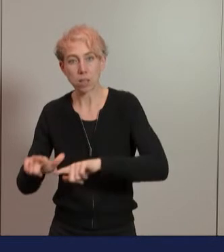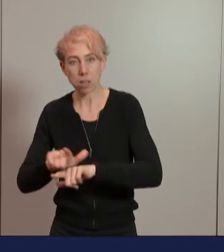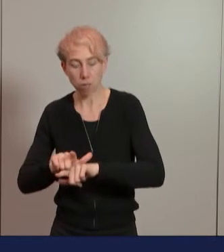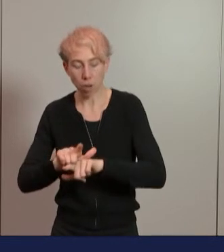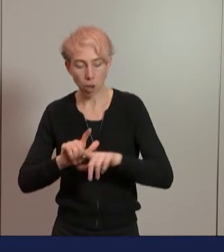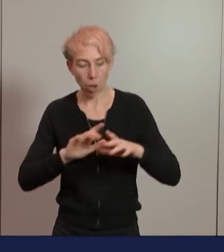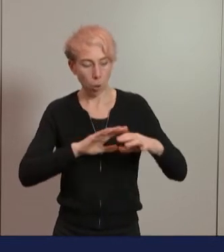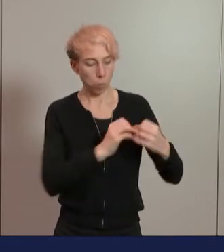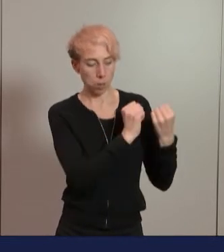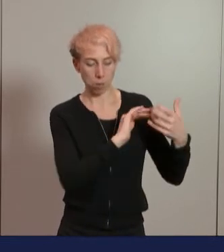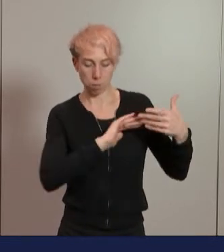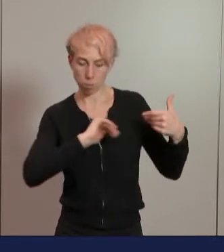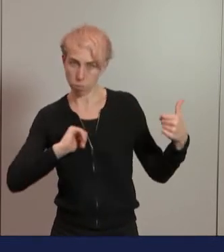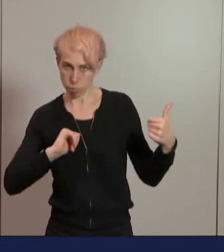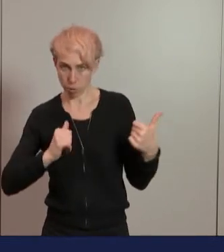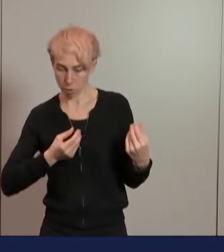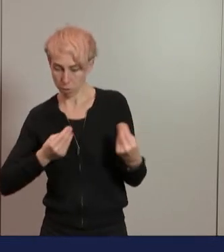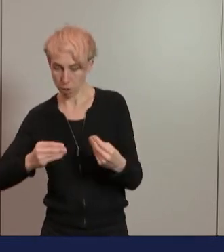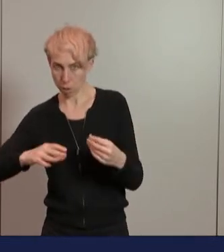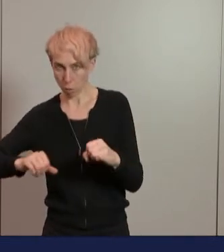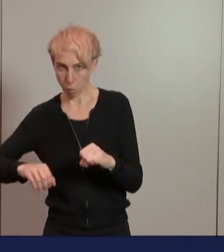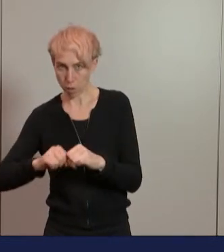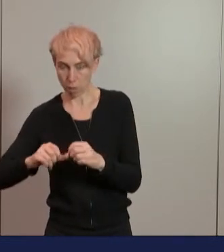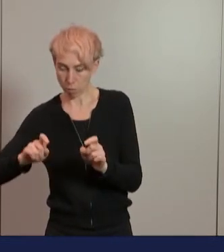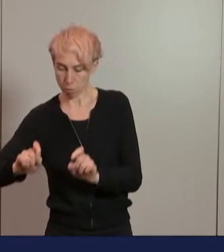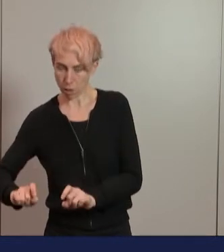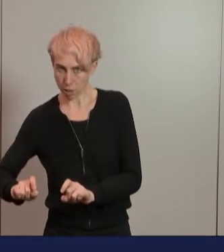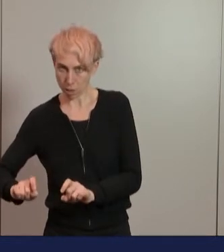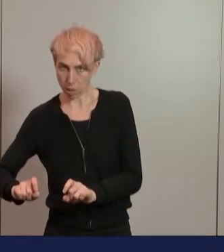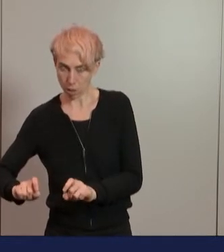compétences va générer une diminution d'attribution de compensation de